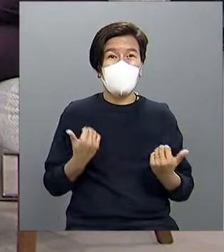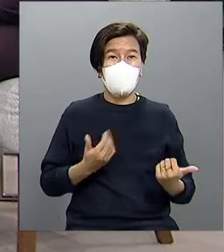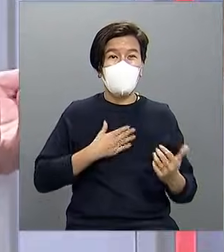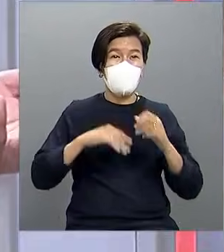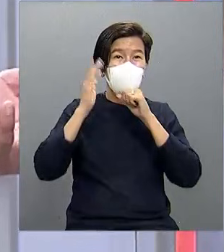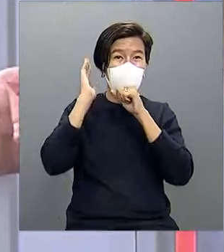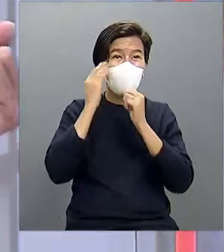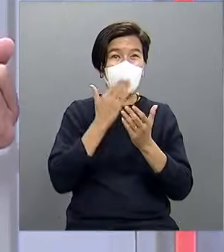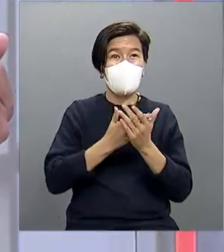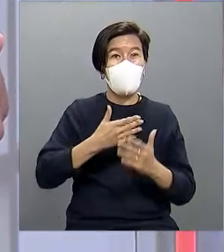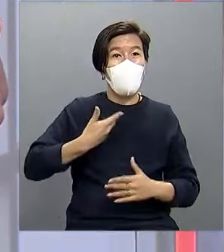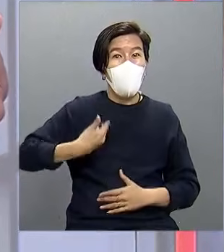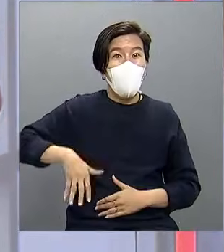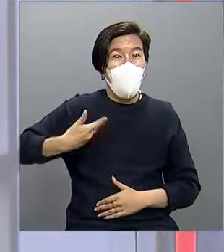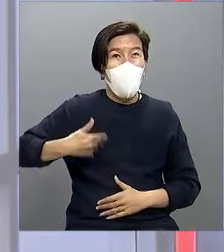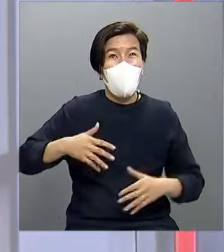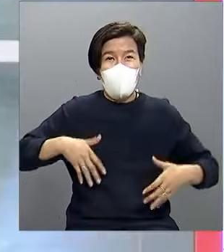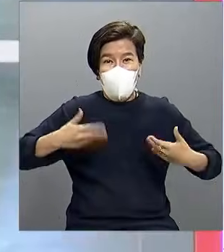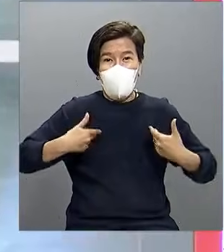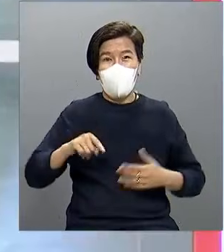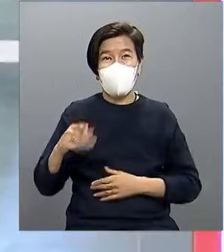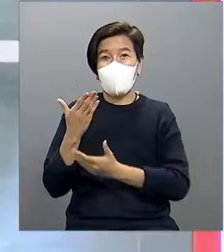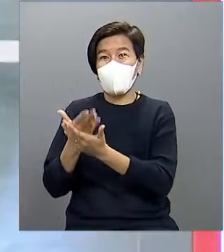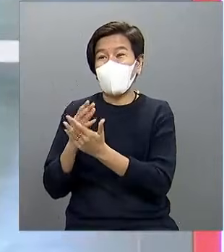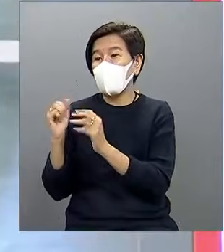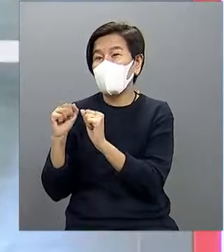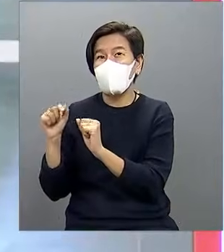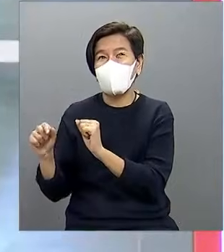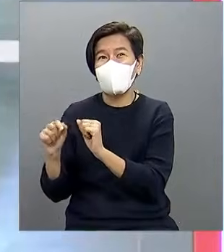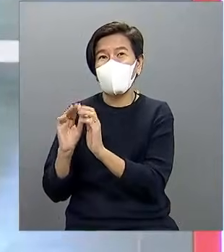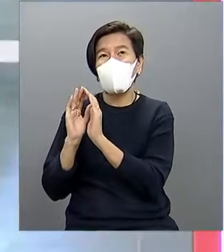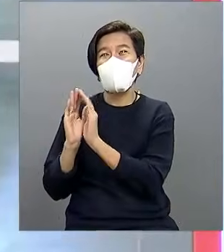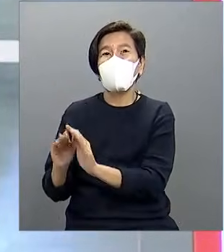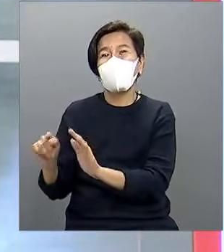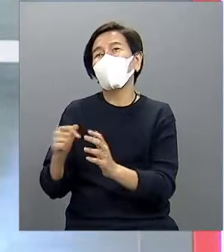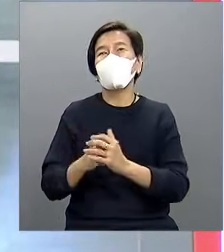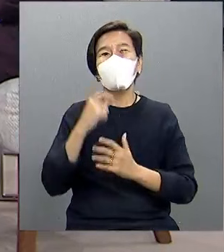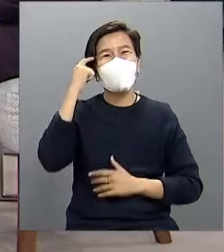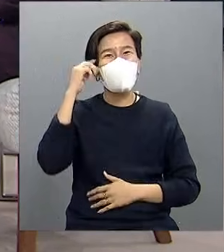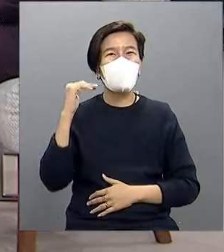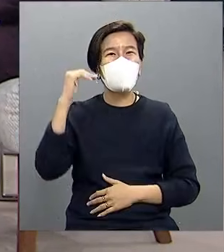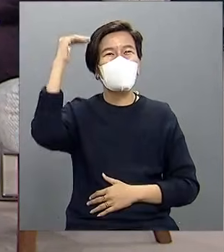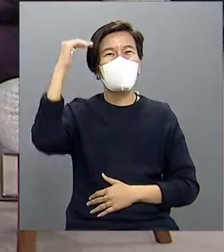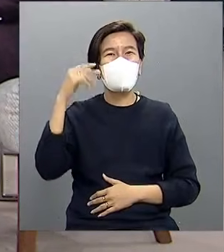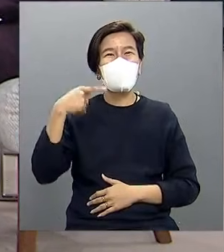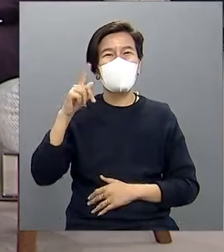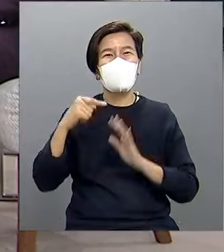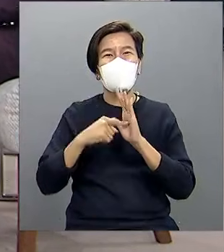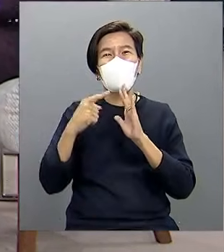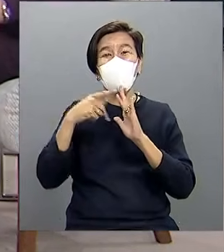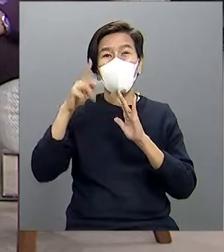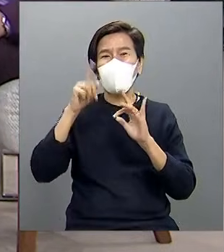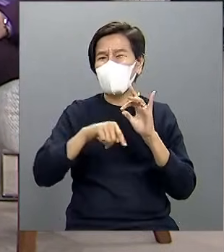างคุณชมัยพรเขาเป็นพิธีกรเงินเย็น ขอโทษนะคะนั่นน่าจะเป็นพี่ปูเป้พักขนันมากกว่า ไงก็ตามช่วงนี้จะอากาศร้อนอากาศ